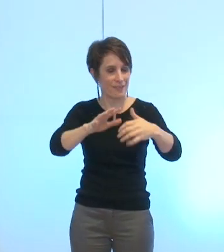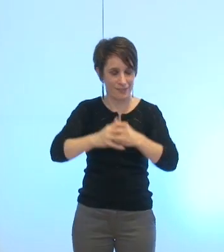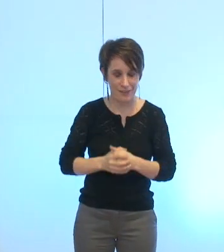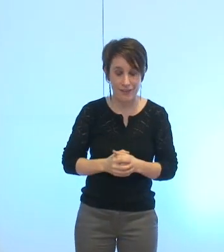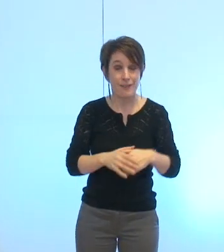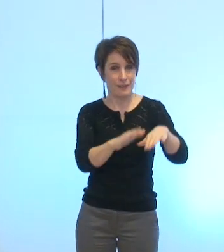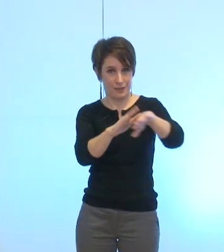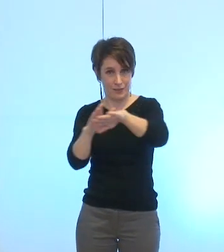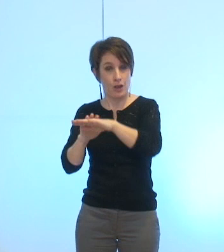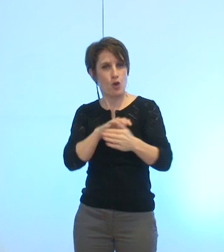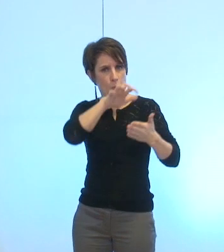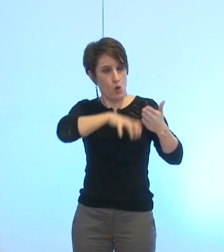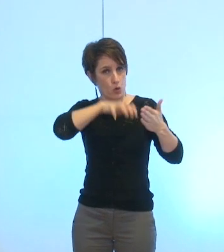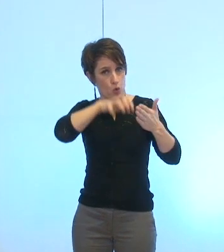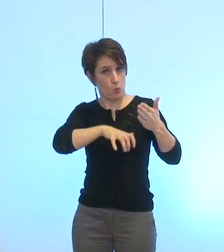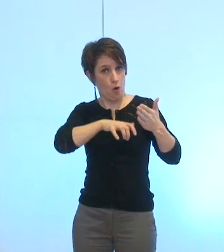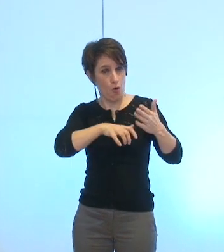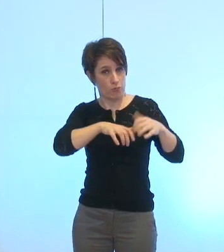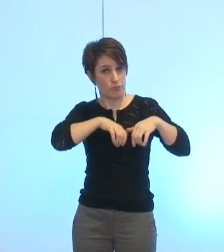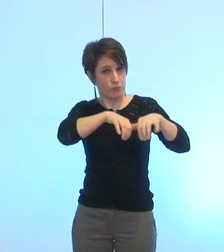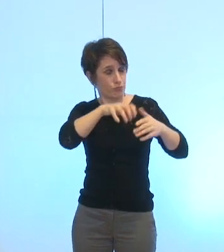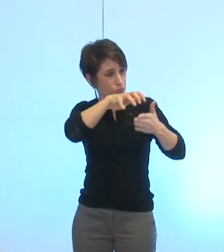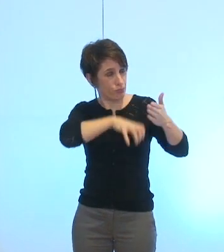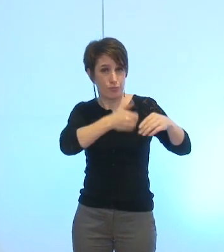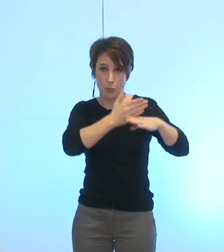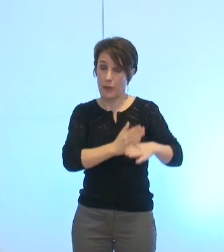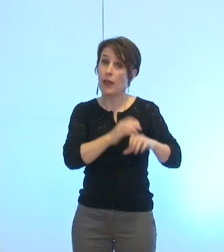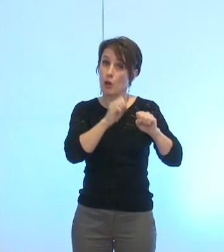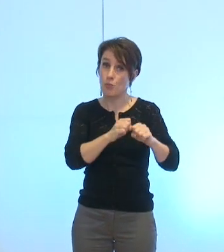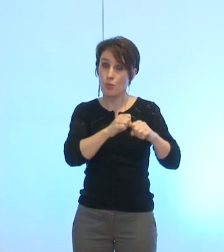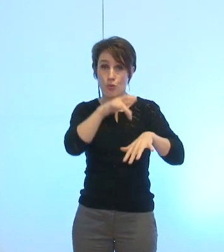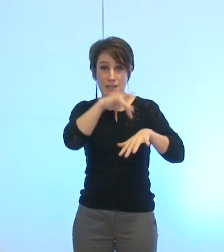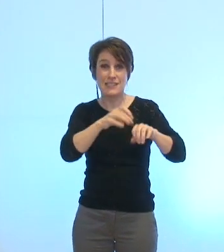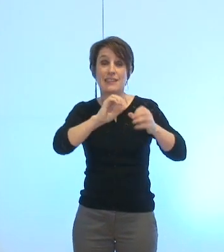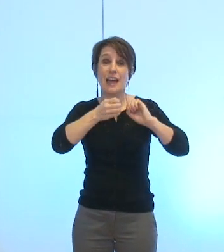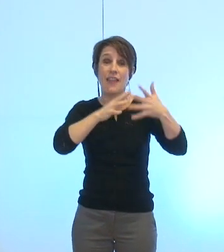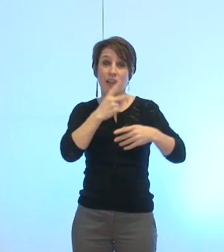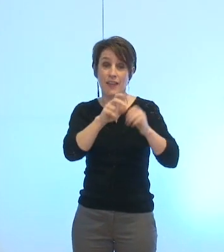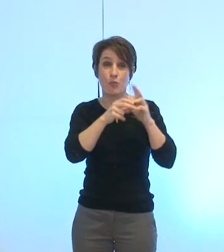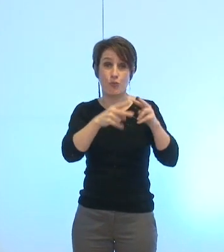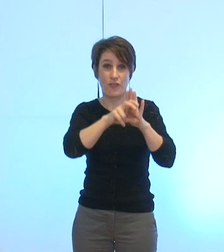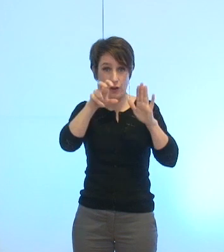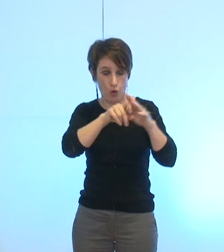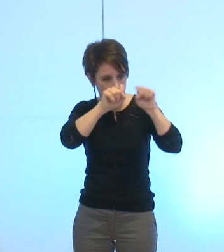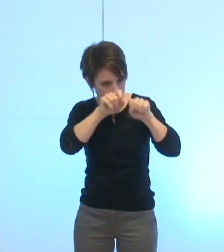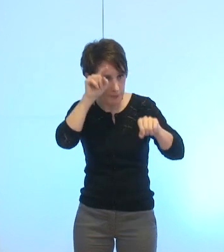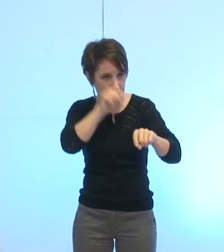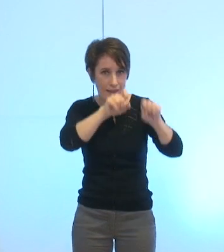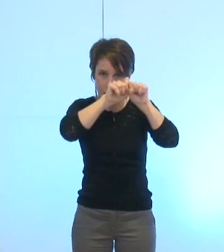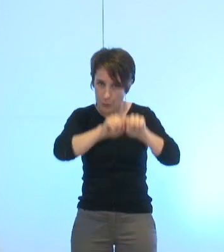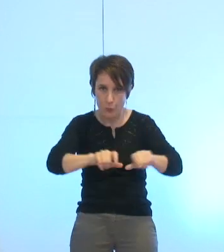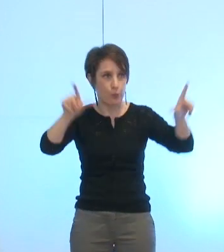produit est disponible sur le site internet de la ville depuis quelques semaines à partir de la page d'accueil du site de la